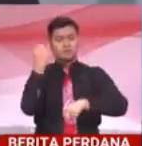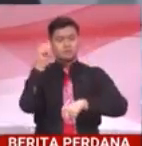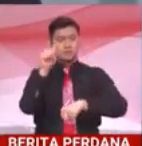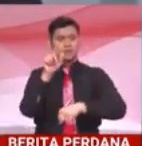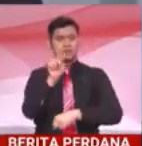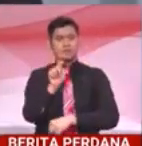oke